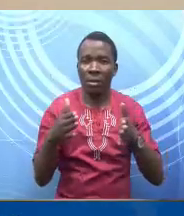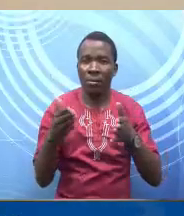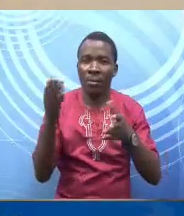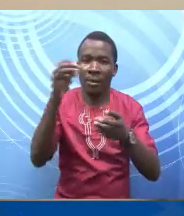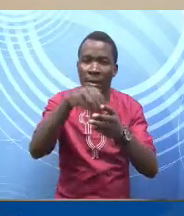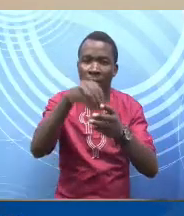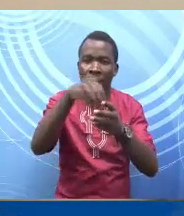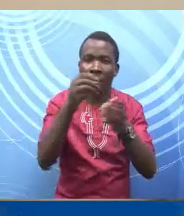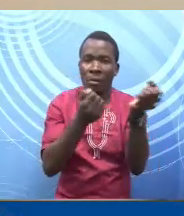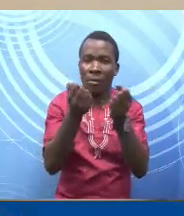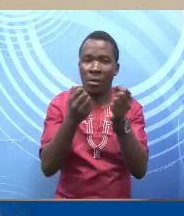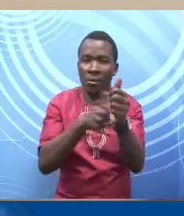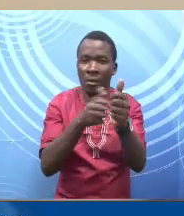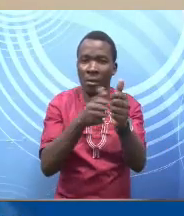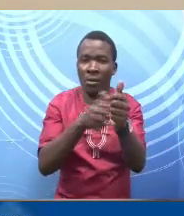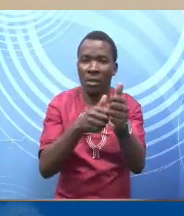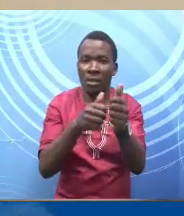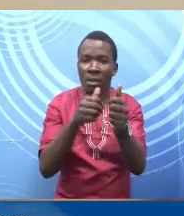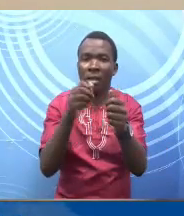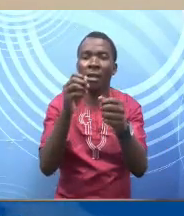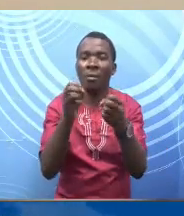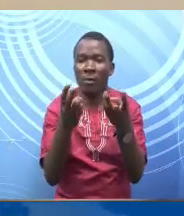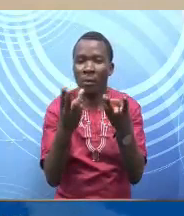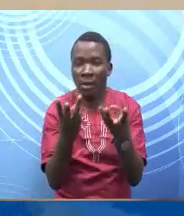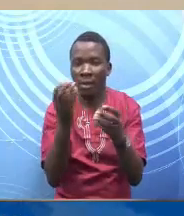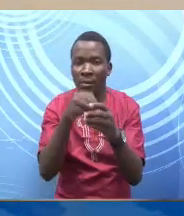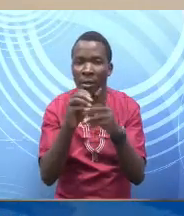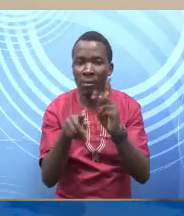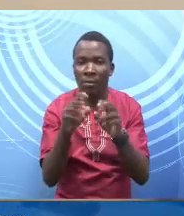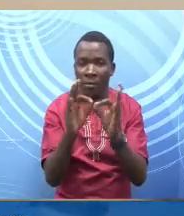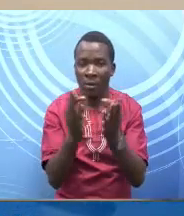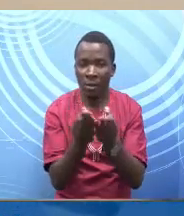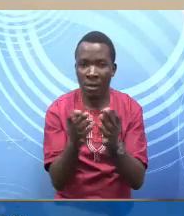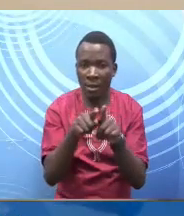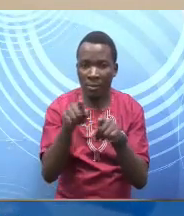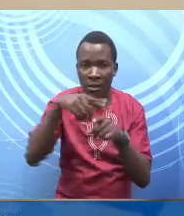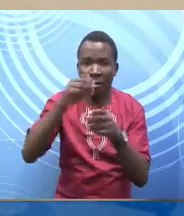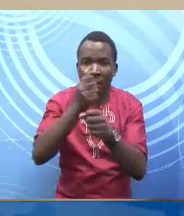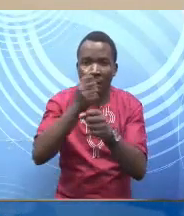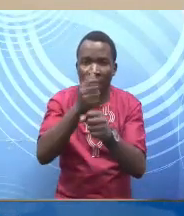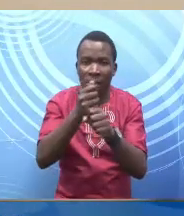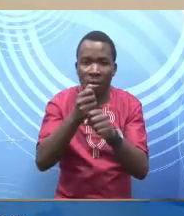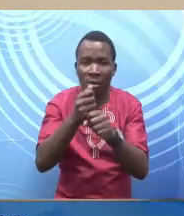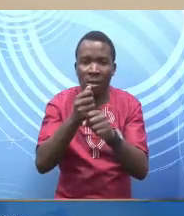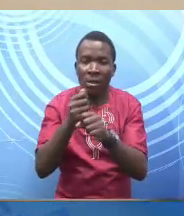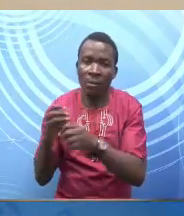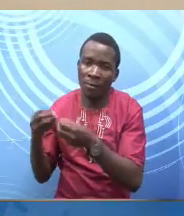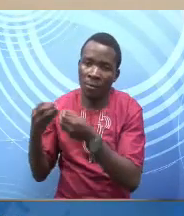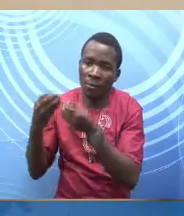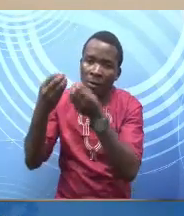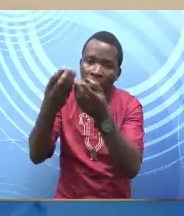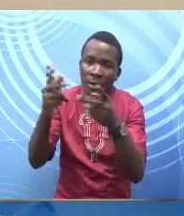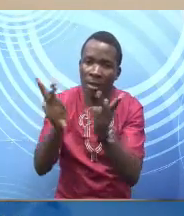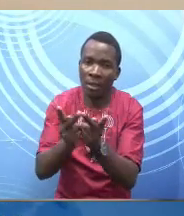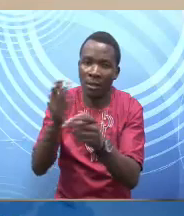babipakire bakurikije nyine ingano y'abagize umuryango hanyuma natwe tukakora akazi ko kwegereza aho bari aho mu masibo